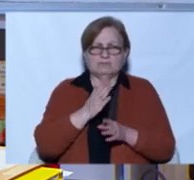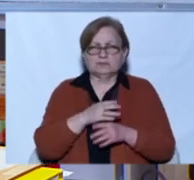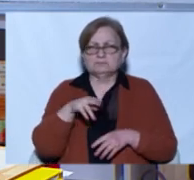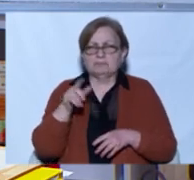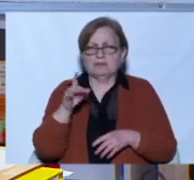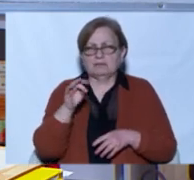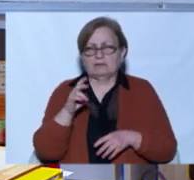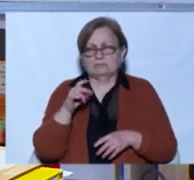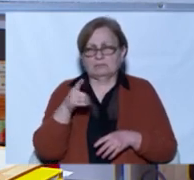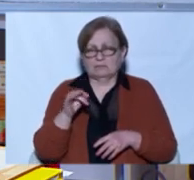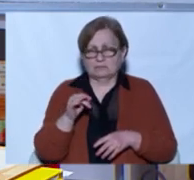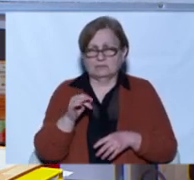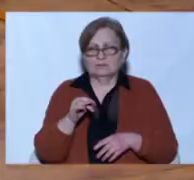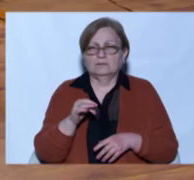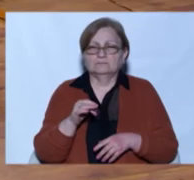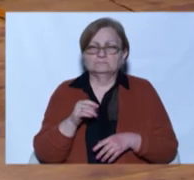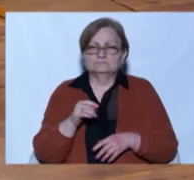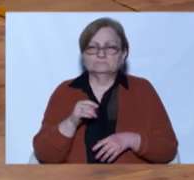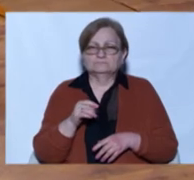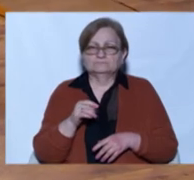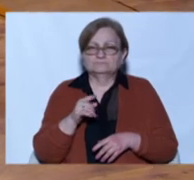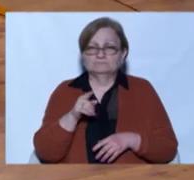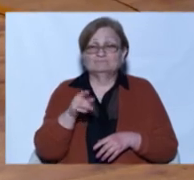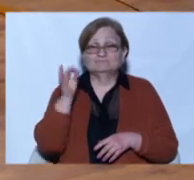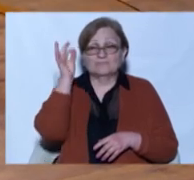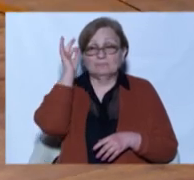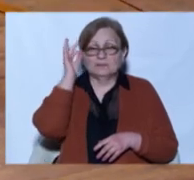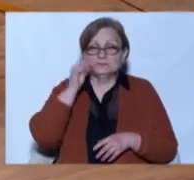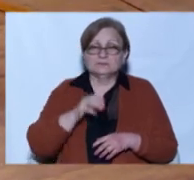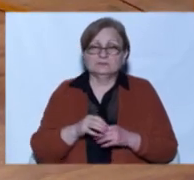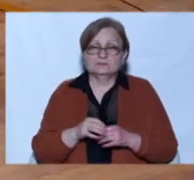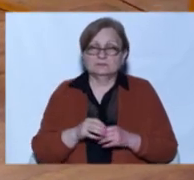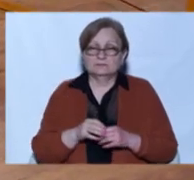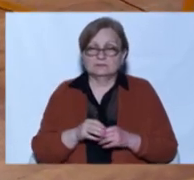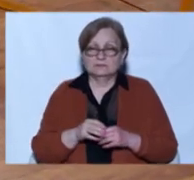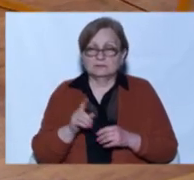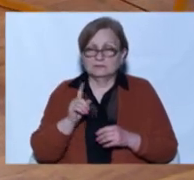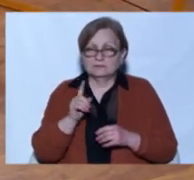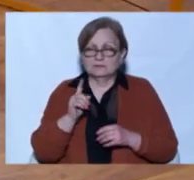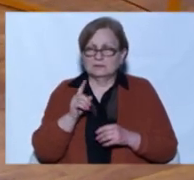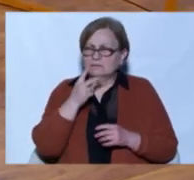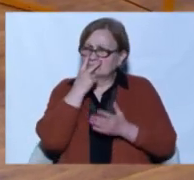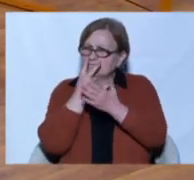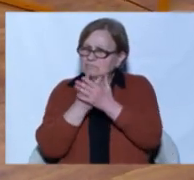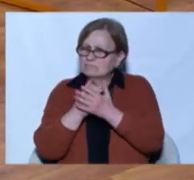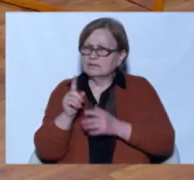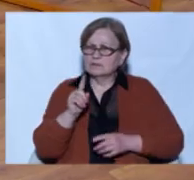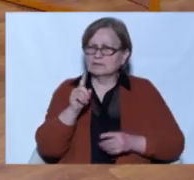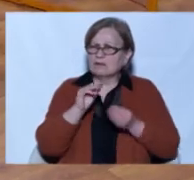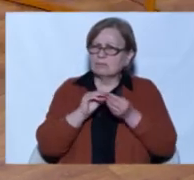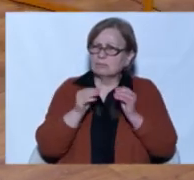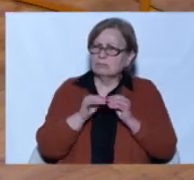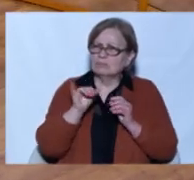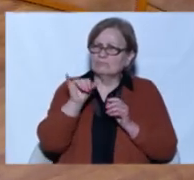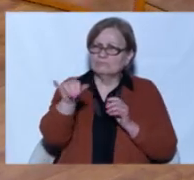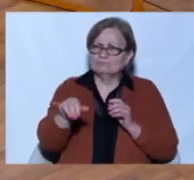არსებობს, პერანგი. აი ეს გამახსენა ამ სიტყვამ. ერთი ნახოთ, რა გასჭირვებია, მიმართა მამამ სტუმრად